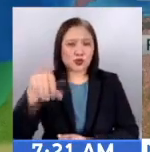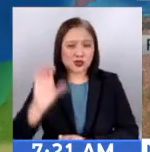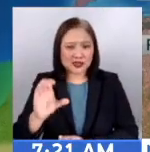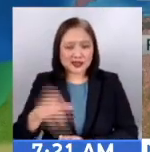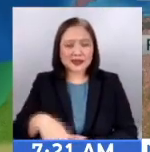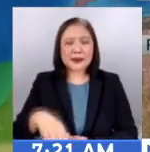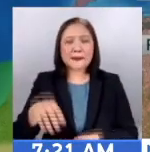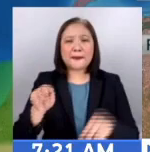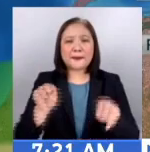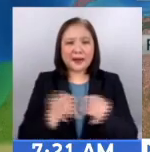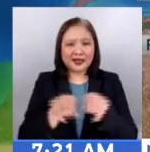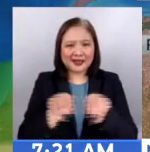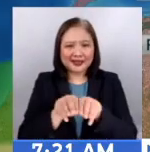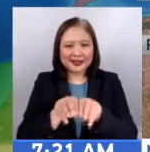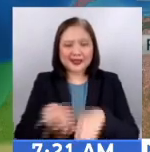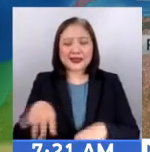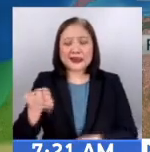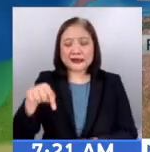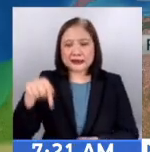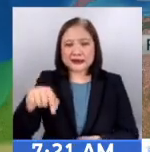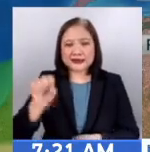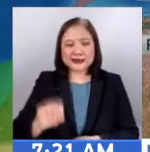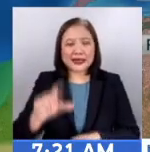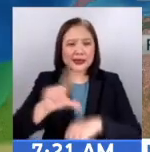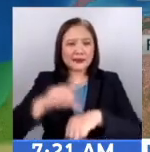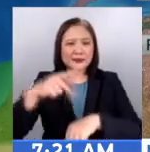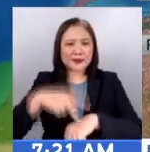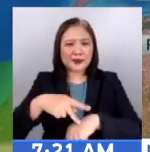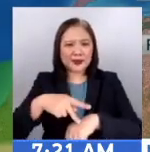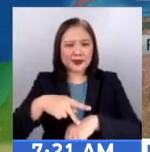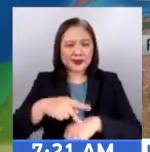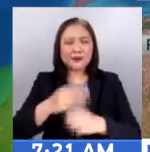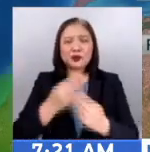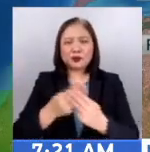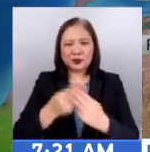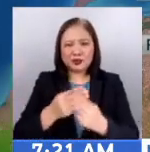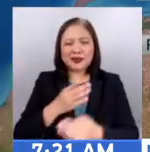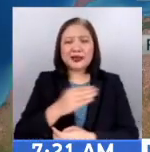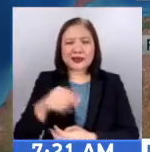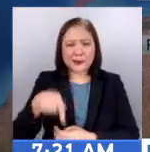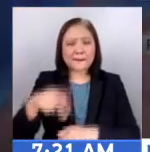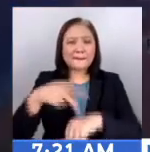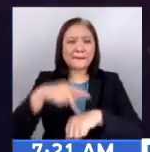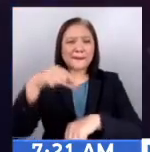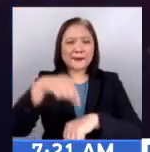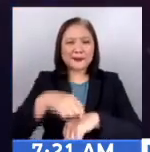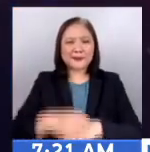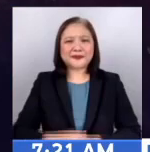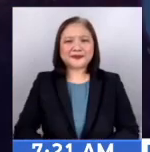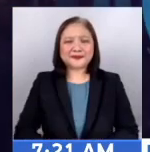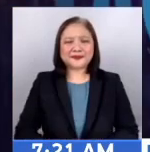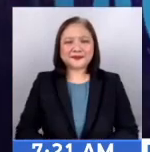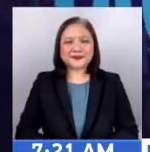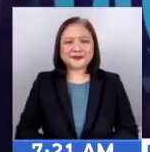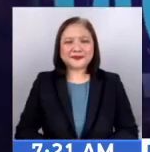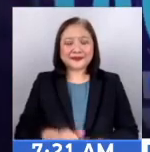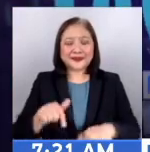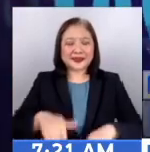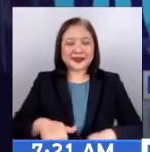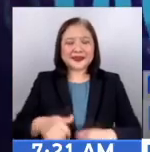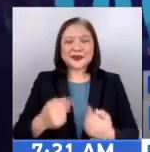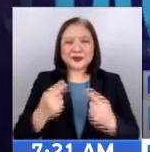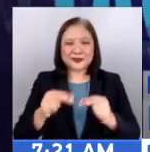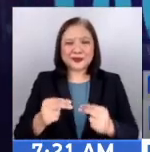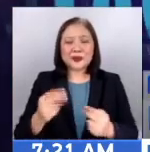sa may southern part, itong Las Piñas, Muntinlupa, at maging dyan sa may Paranaque. Yan ang latest mula sa GMA Weather. Ako